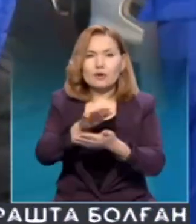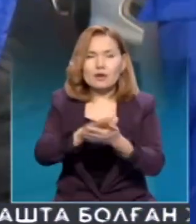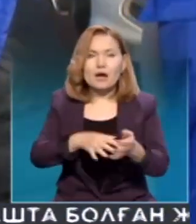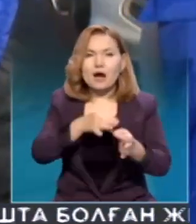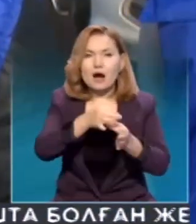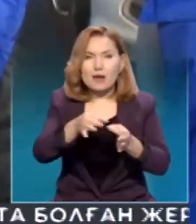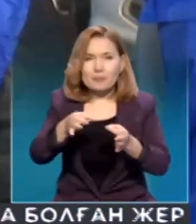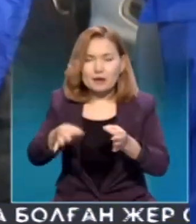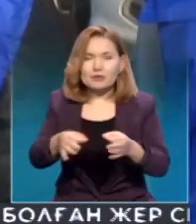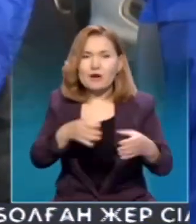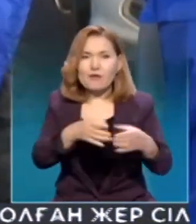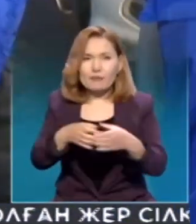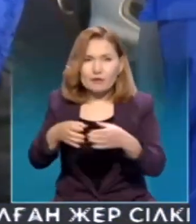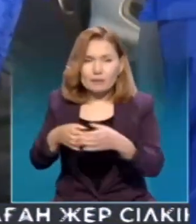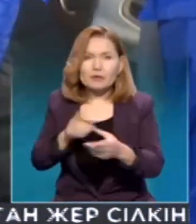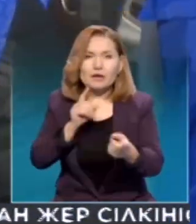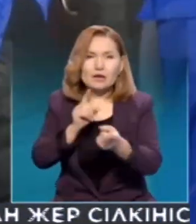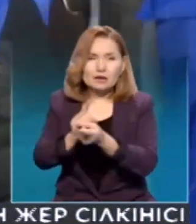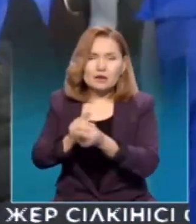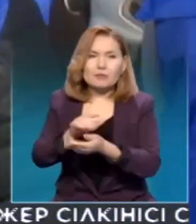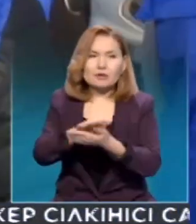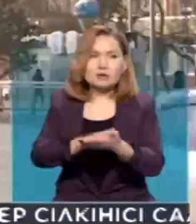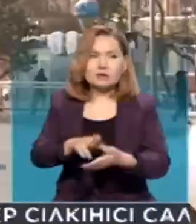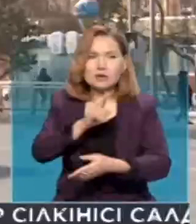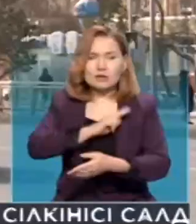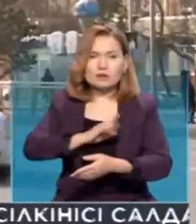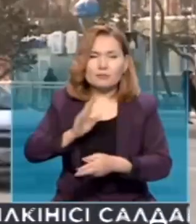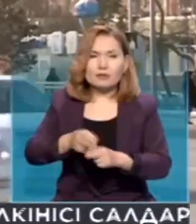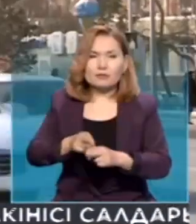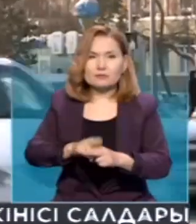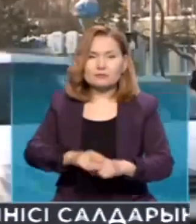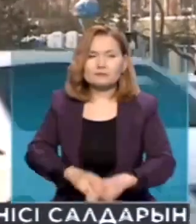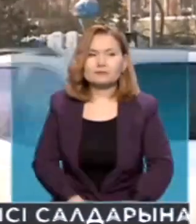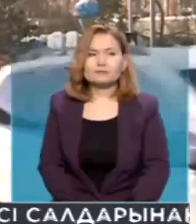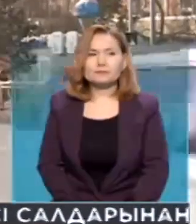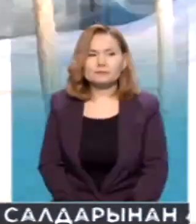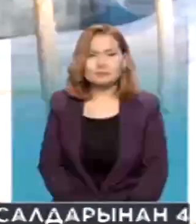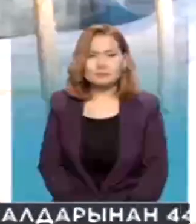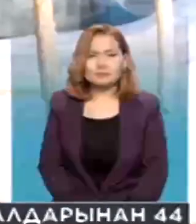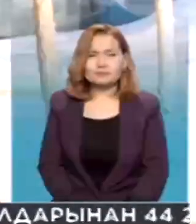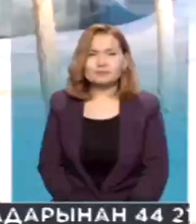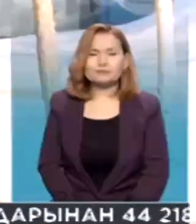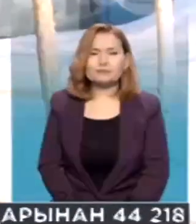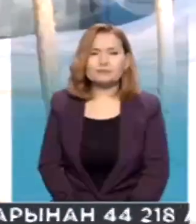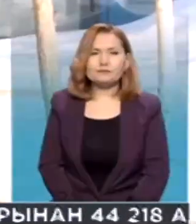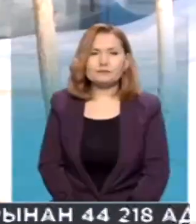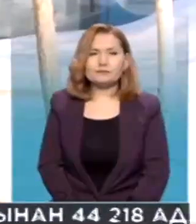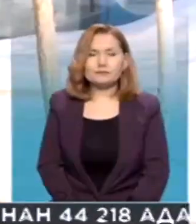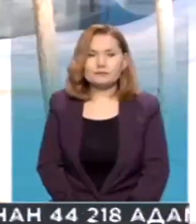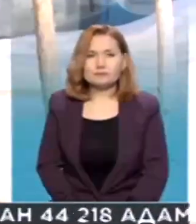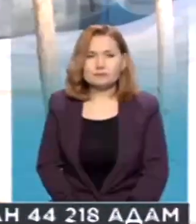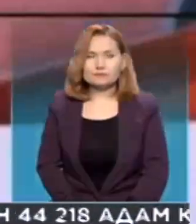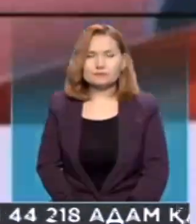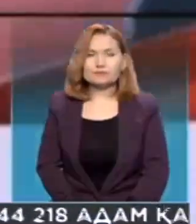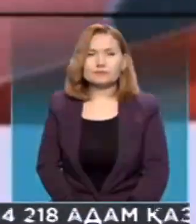аймақтық филиалдар, аймақтық штабтар жалғастыратын болады. Асылбек Данияр, Ботагөз Қайырбекова, Қазақстан ұлттық